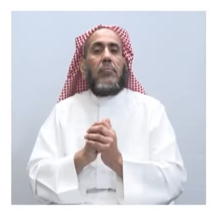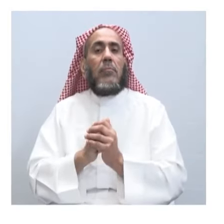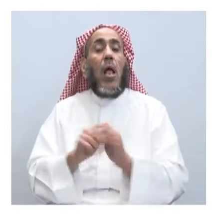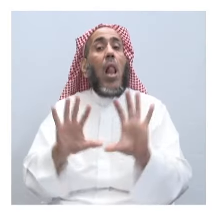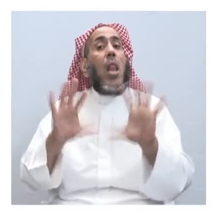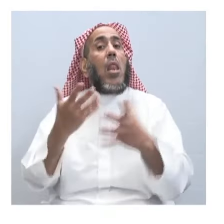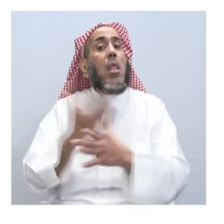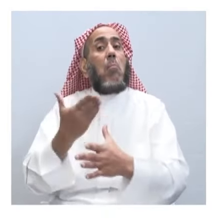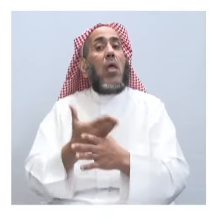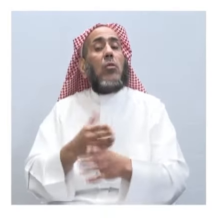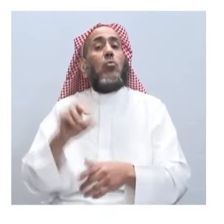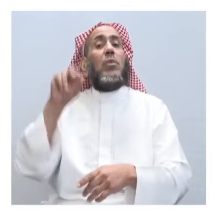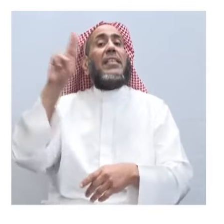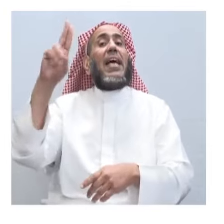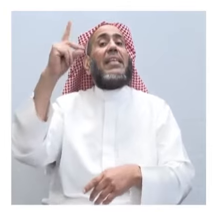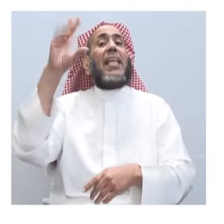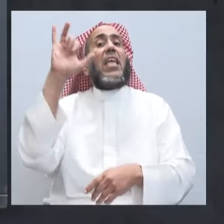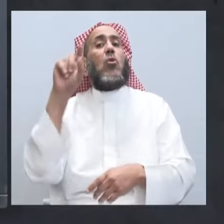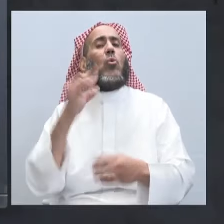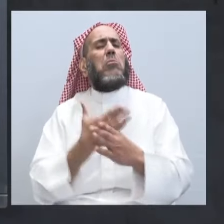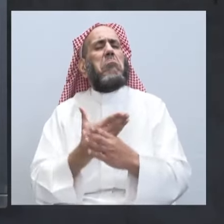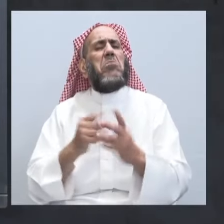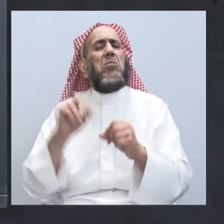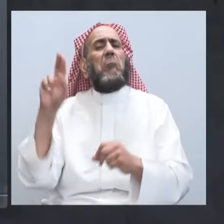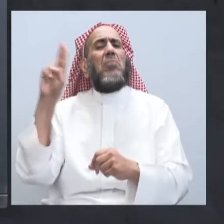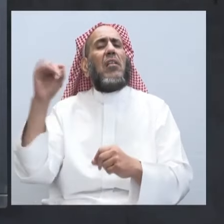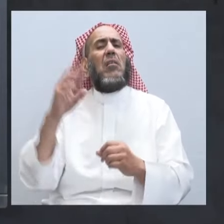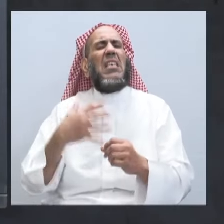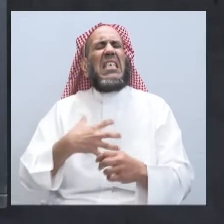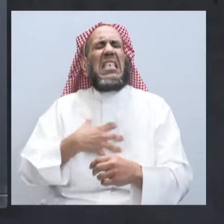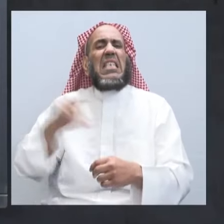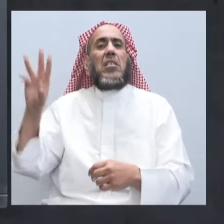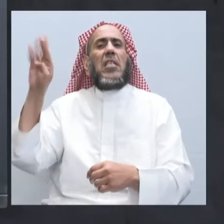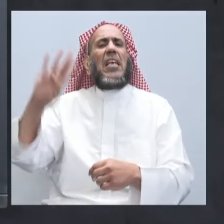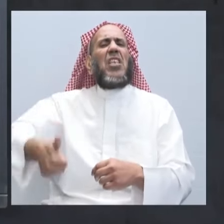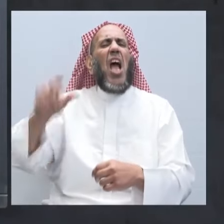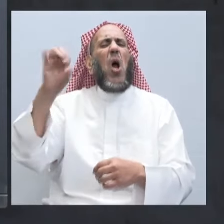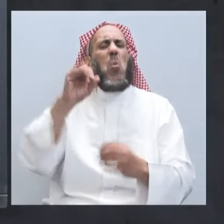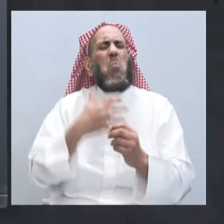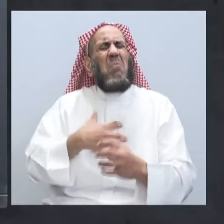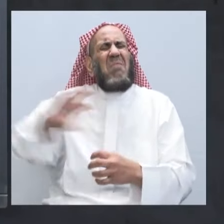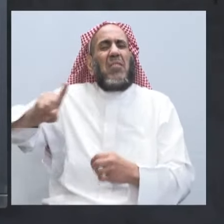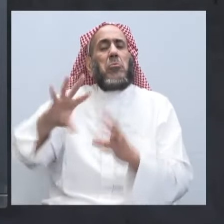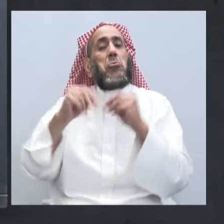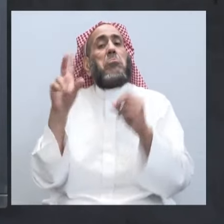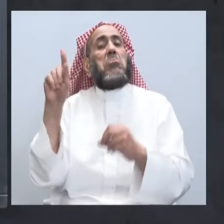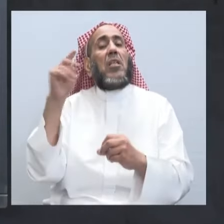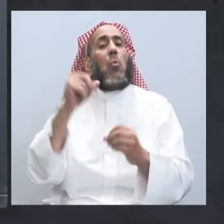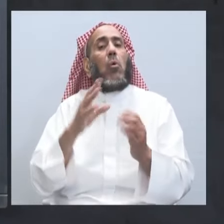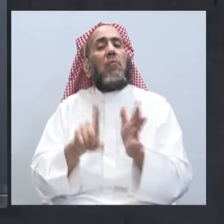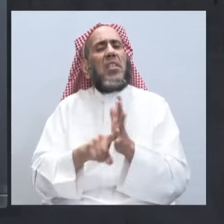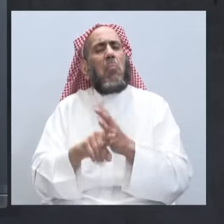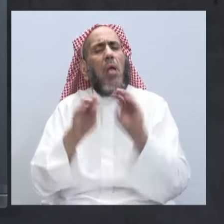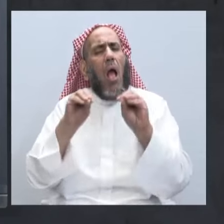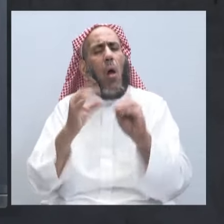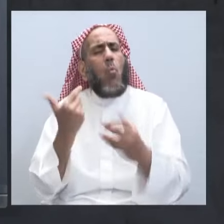لماذا سمي تطير لماذا سمي التشاؤم تطير ذكرناه قبل قليل في